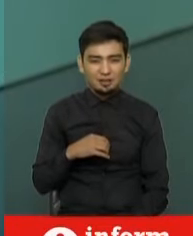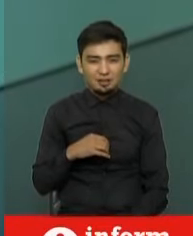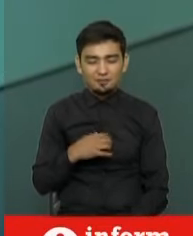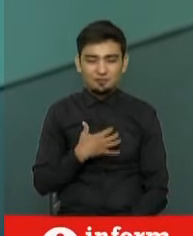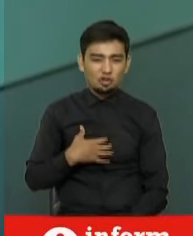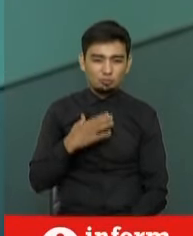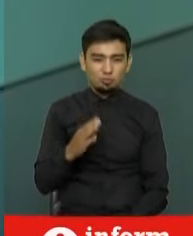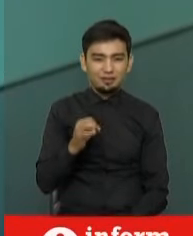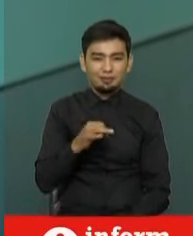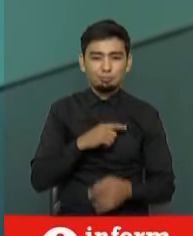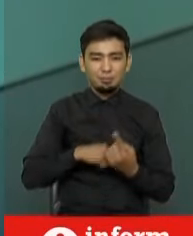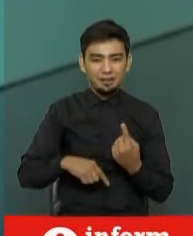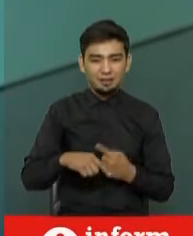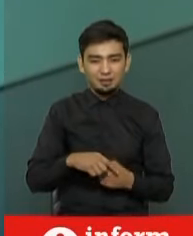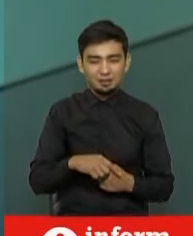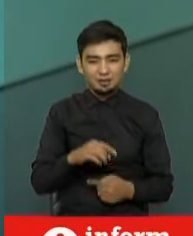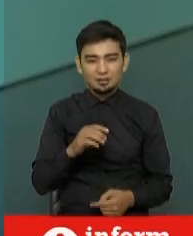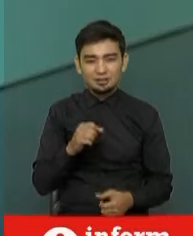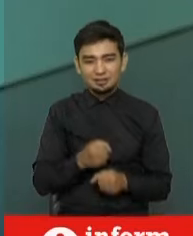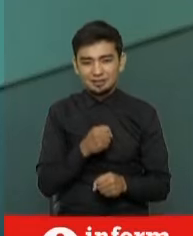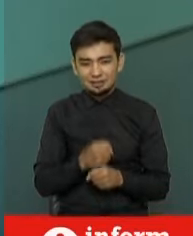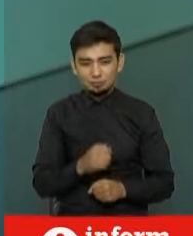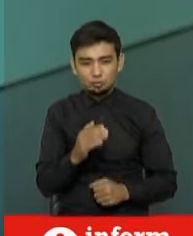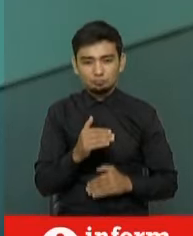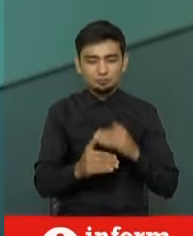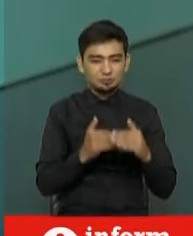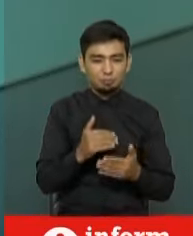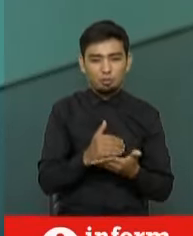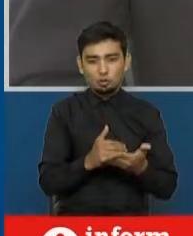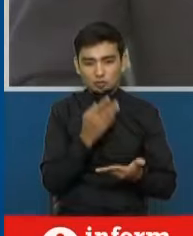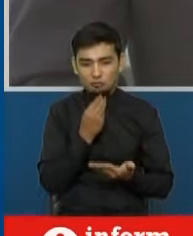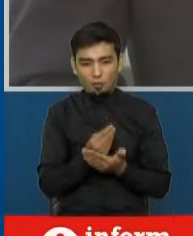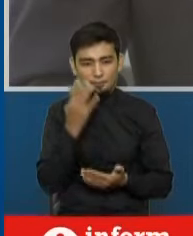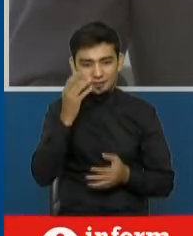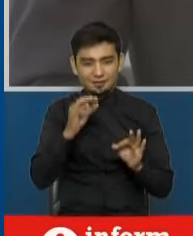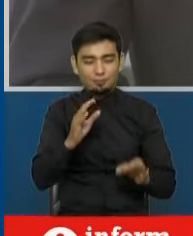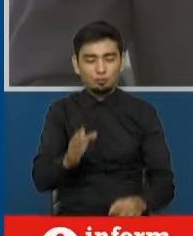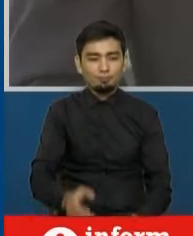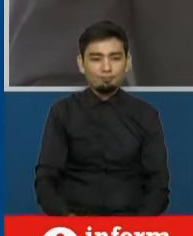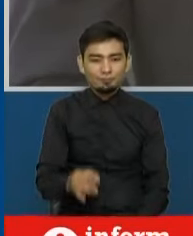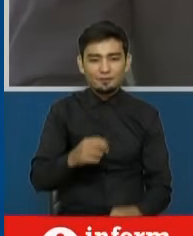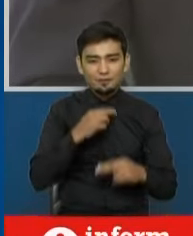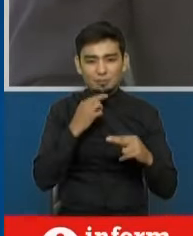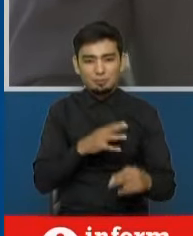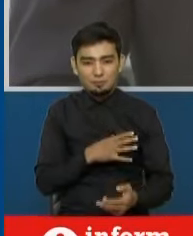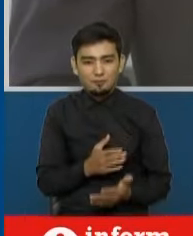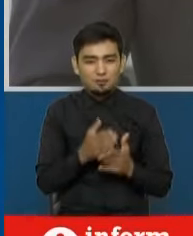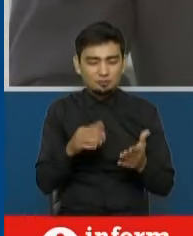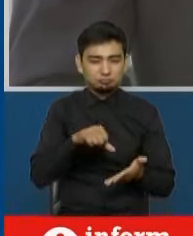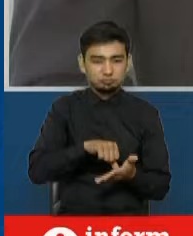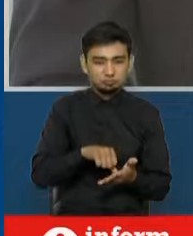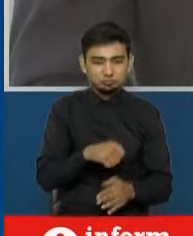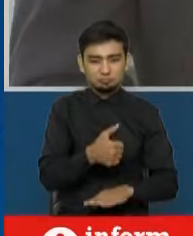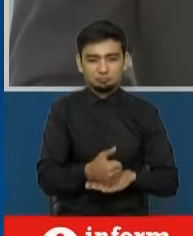есть мы сделали такие прорывные предложения со своей стороны. Все внимание было приковано к выступлению